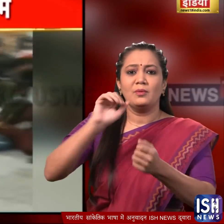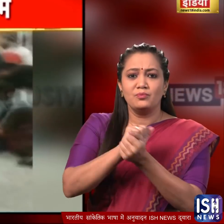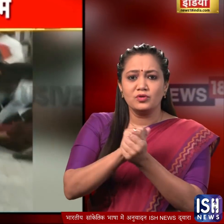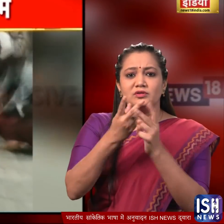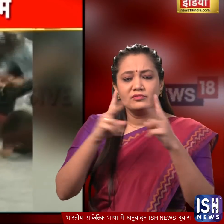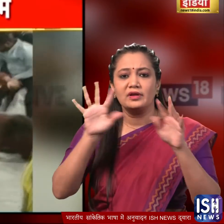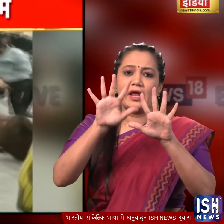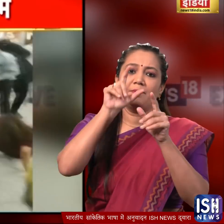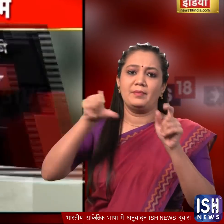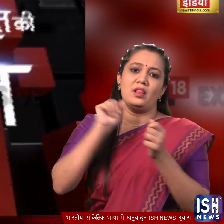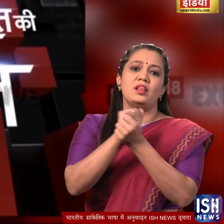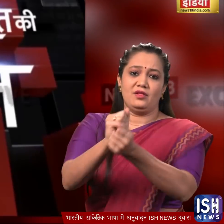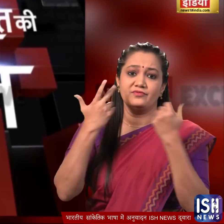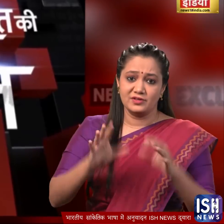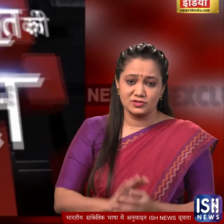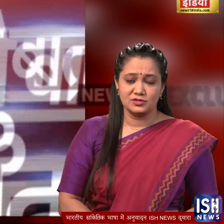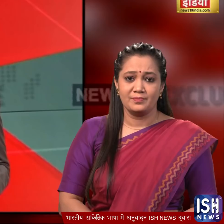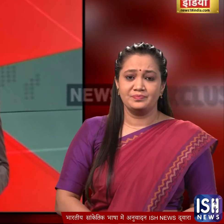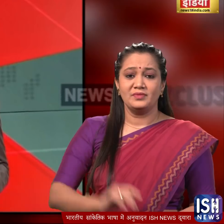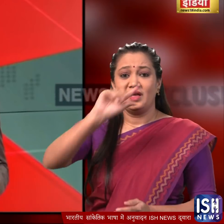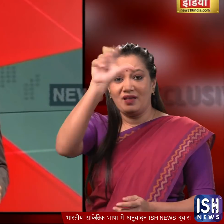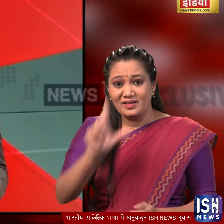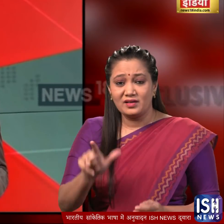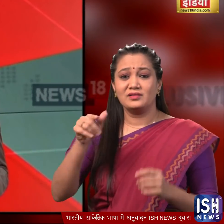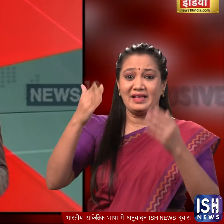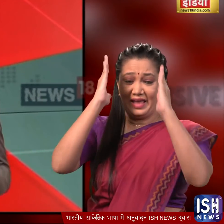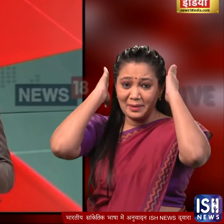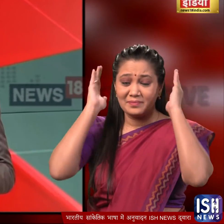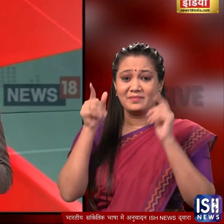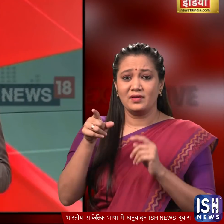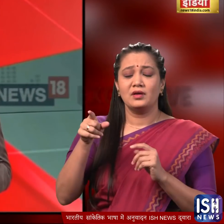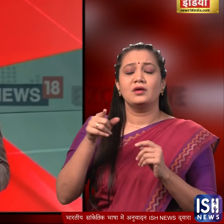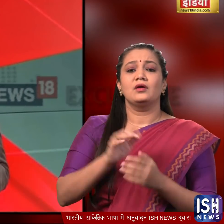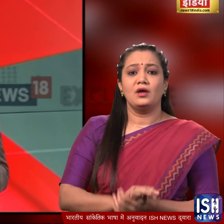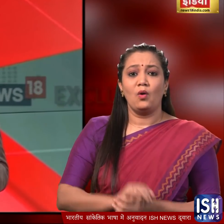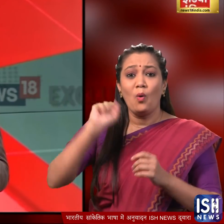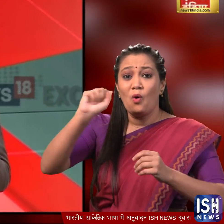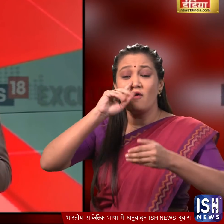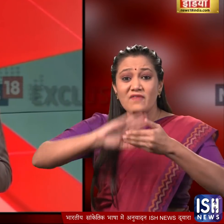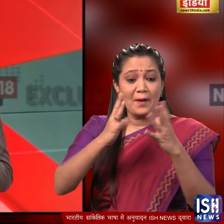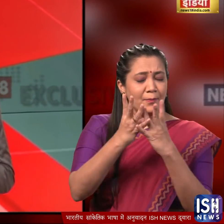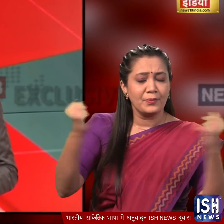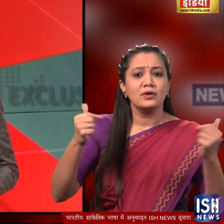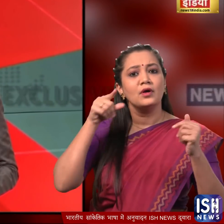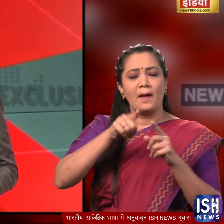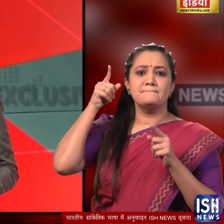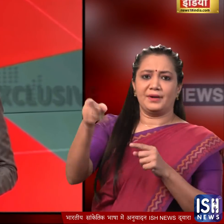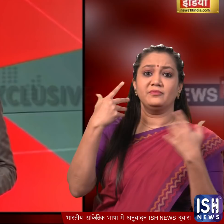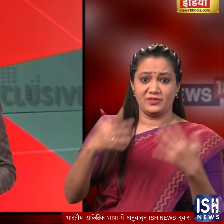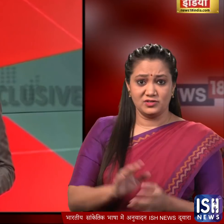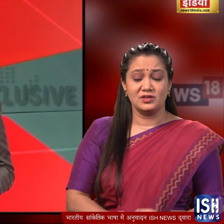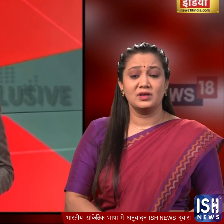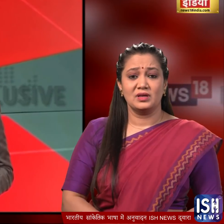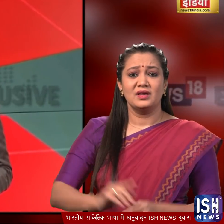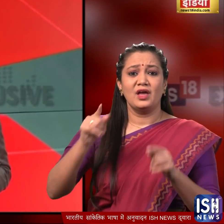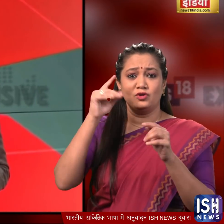ने 10 लोगों को गिरफ्तार कर लिया। उत्तर कोरिया के शासक किम जोंग उन पर अपनी ही पत्नी को गायब करवाने का शक जताया जा रहा है। न्यूज़ 18